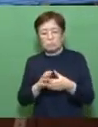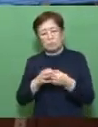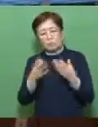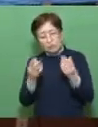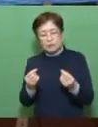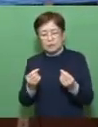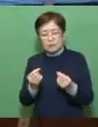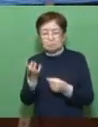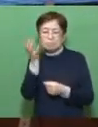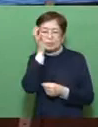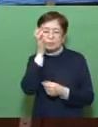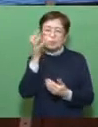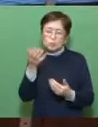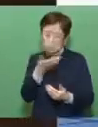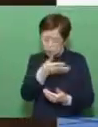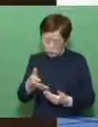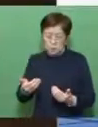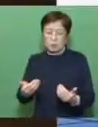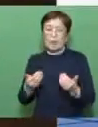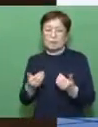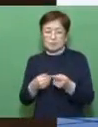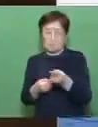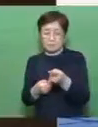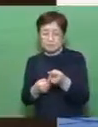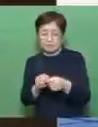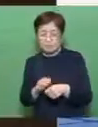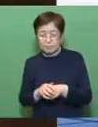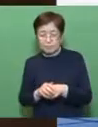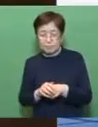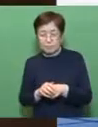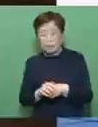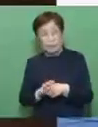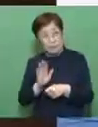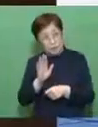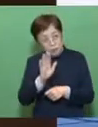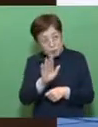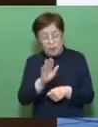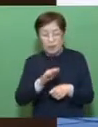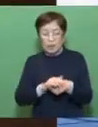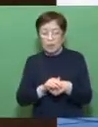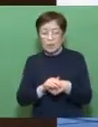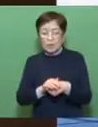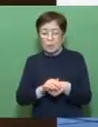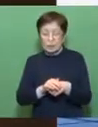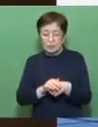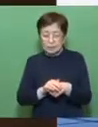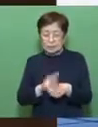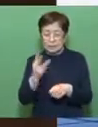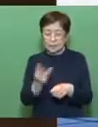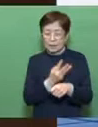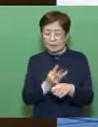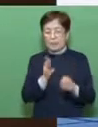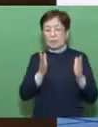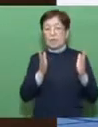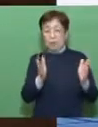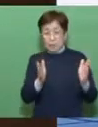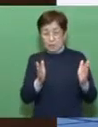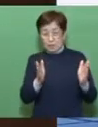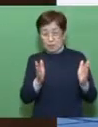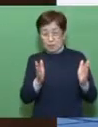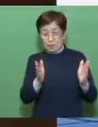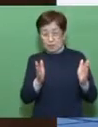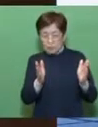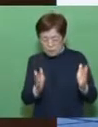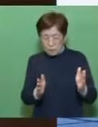を確保することが非常に重要なんであの当面え今年度からあの29年度まで23年間で